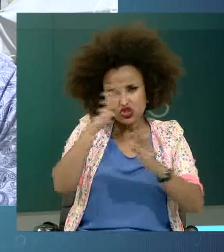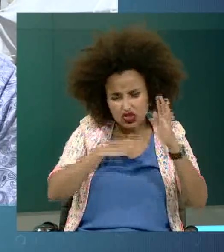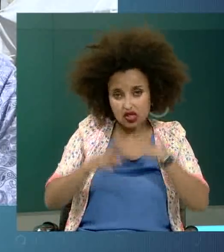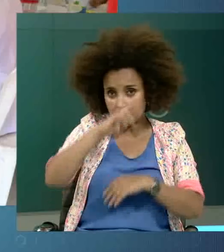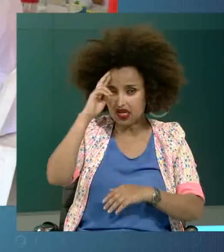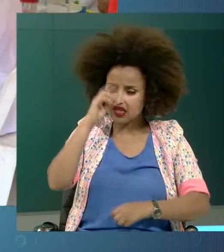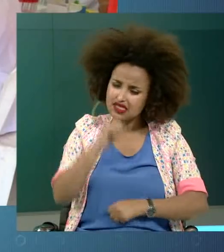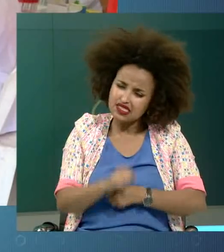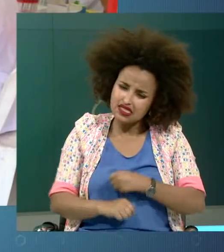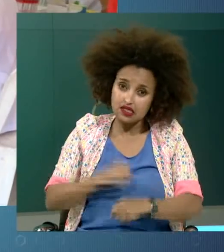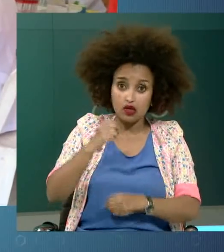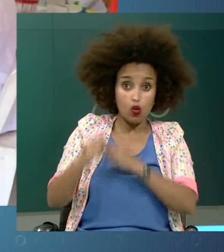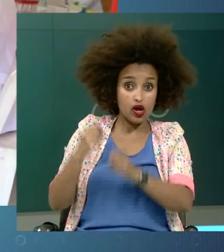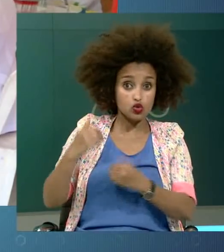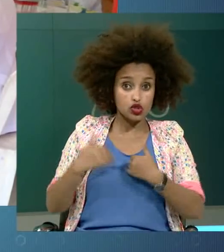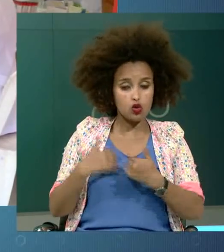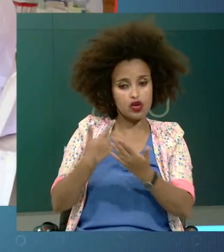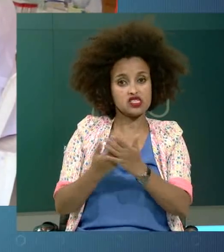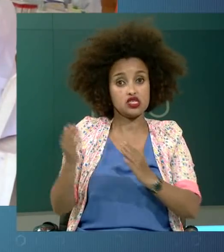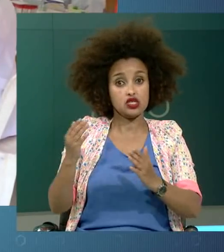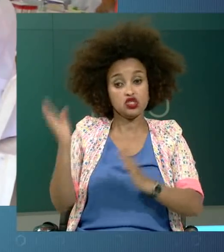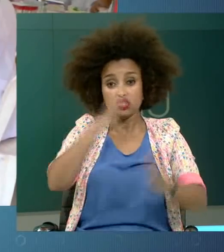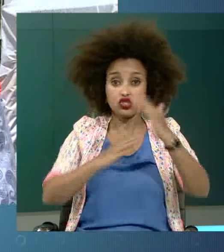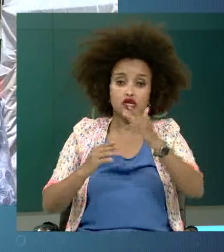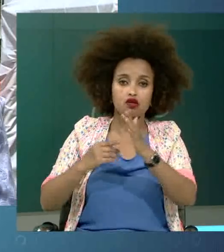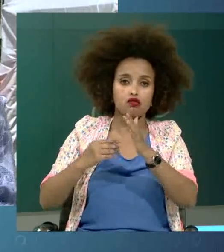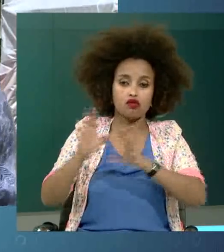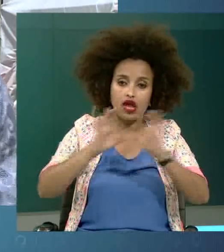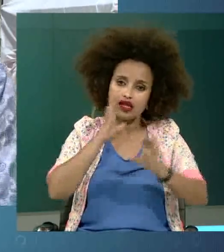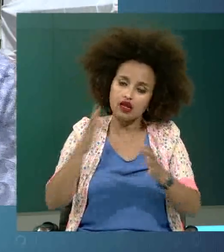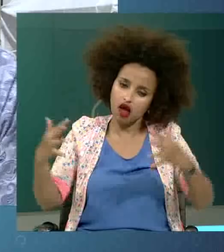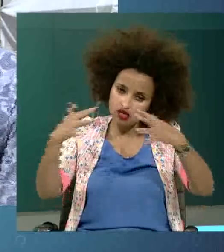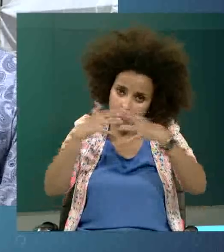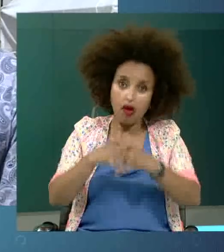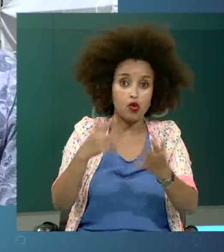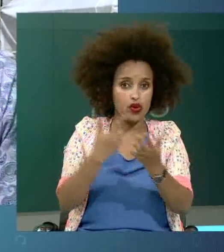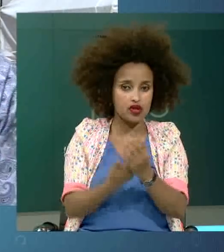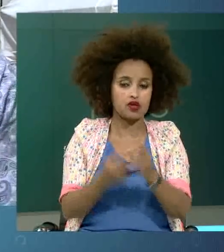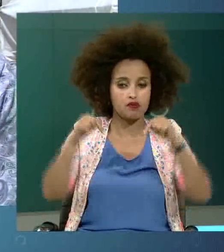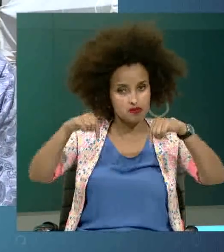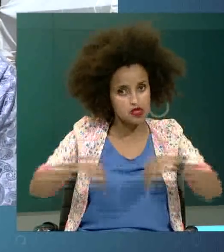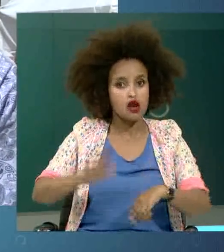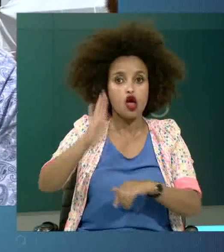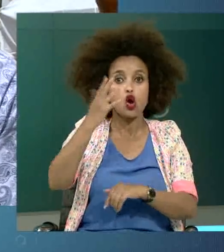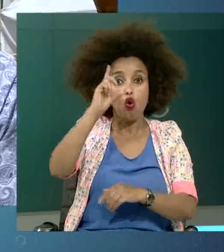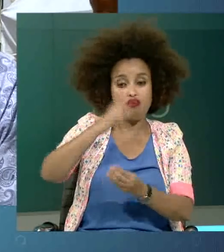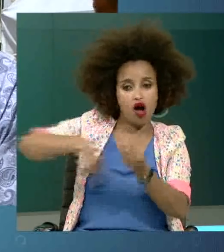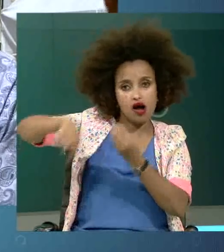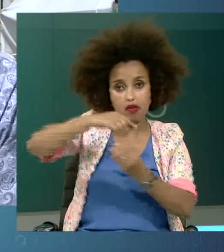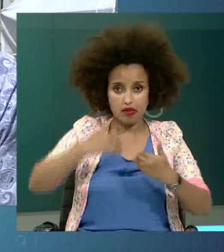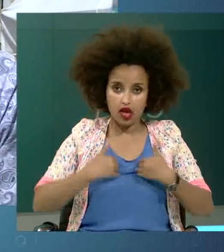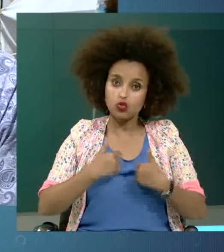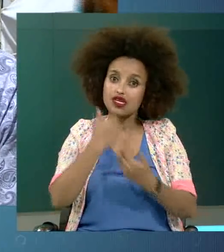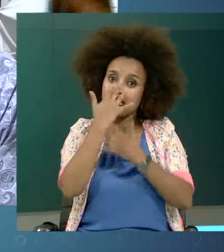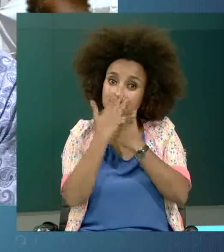በደም እጦት ምክንያት የሚሰቃዩ ወገኖች ካሉ ለዚህ ችግር እንዳይዳረግ ዛሬ ወጣቶቹ ይሄንንም አስተባብሮ ጭምር ዛሬ በዚህ ጎፋ ካምፕ አካባቢ ላይ የደም ልገሳ